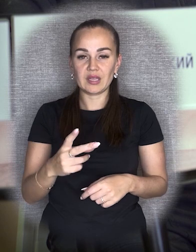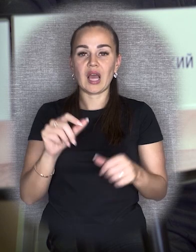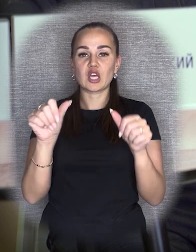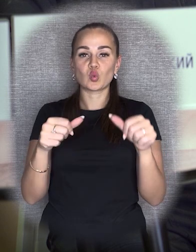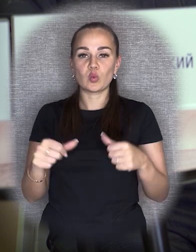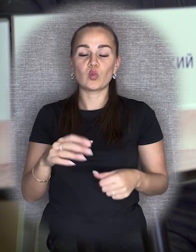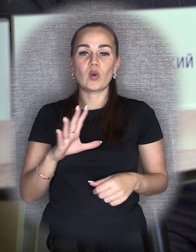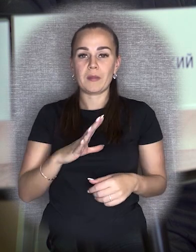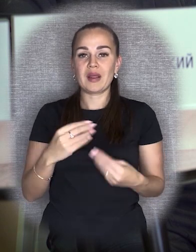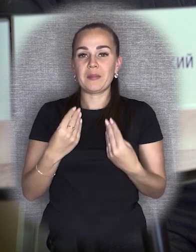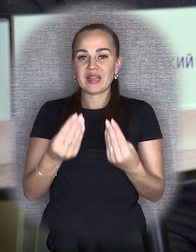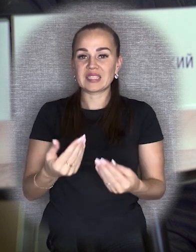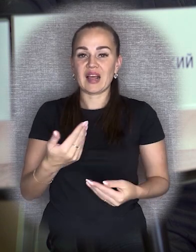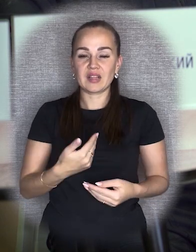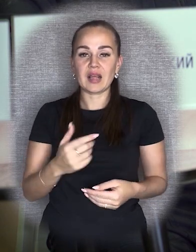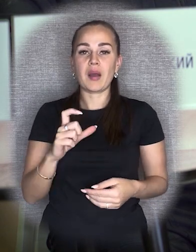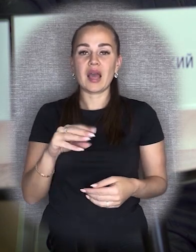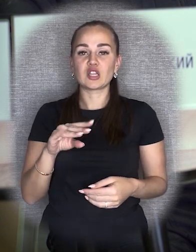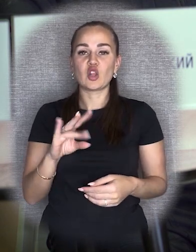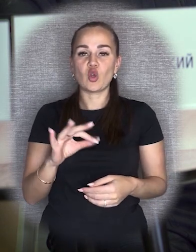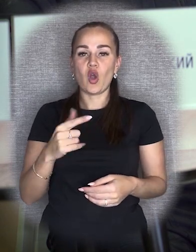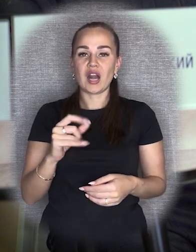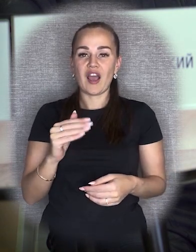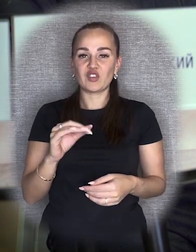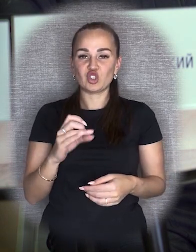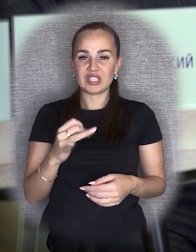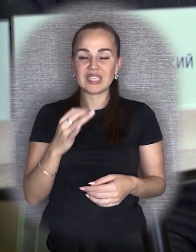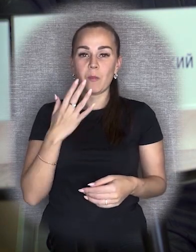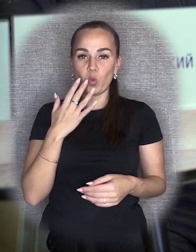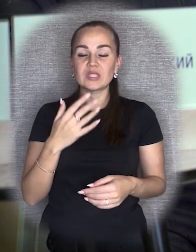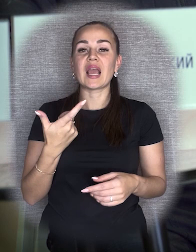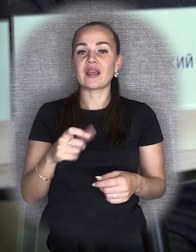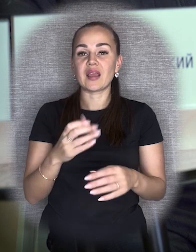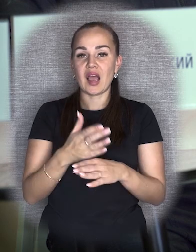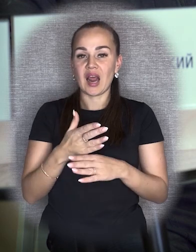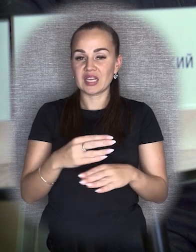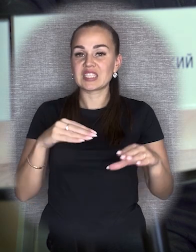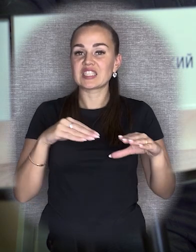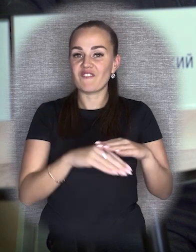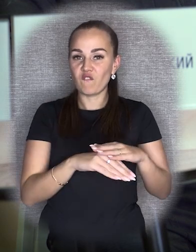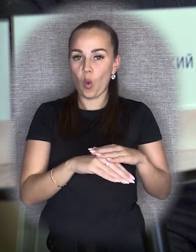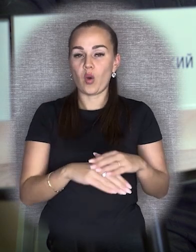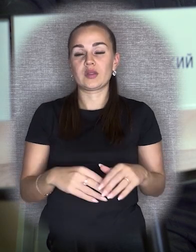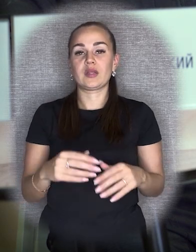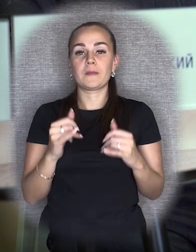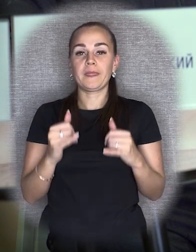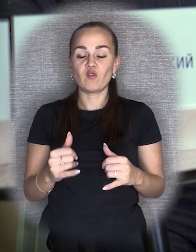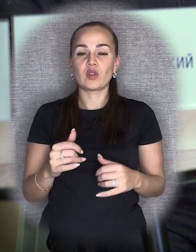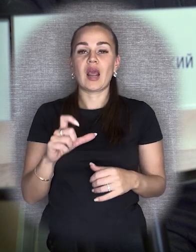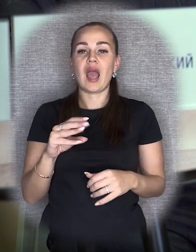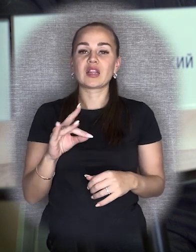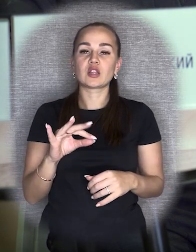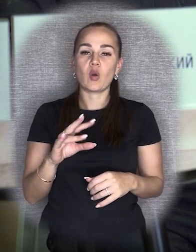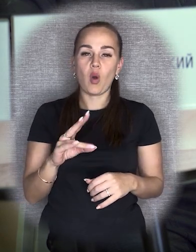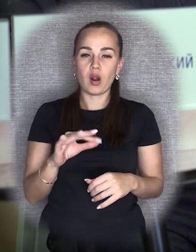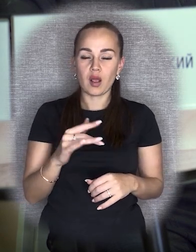предоставлены этнографическим музеям, они находятся там в фондах. И для этнографов, для антропологов, для социологов,